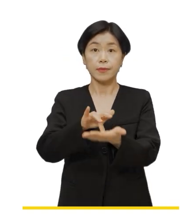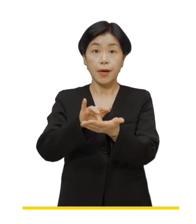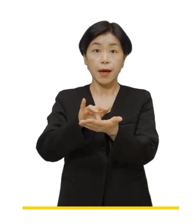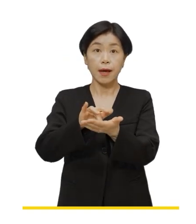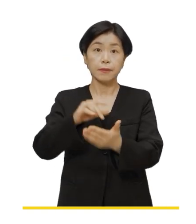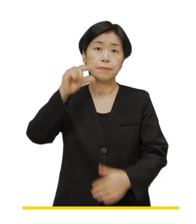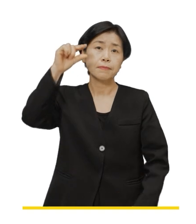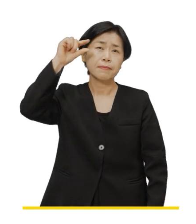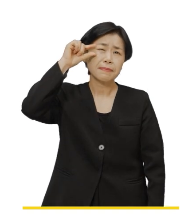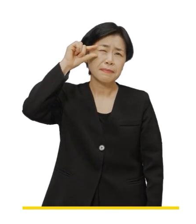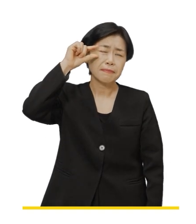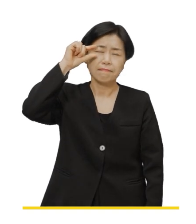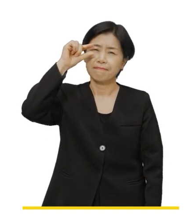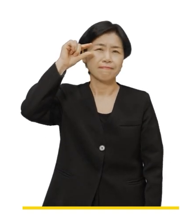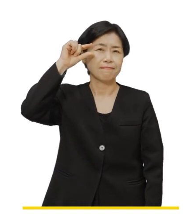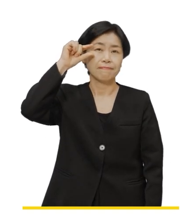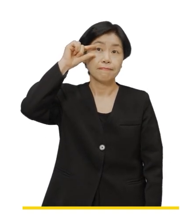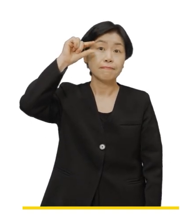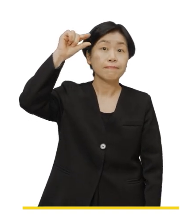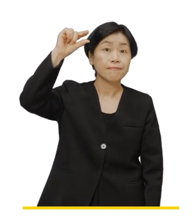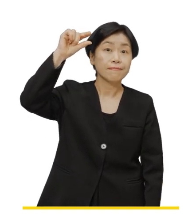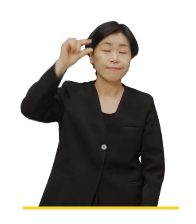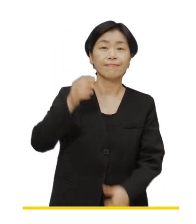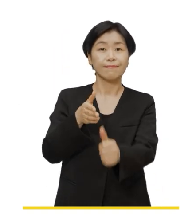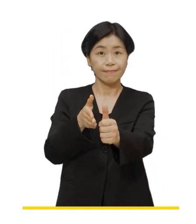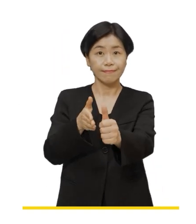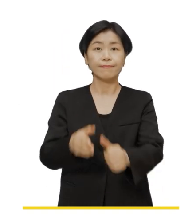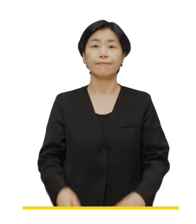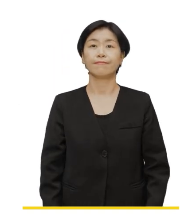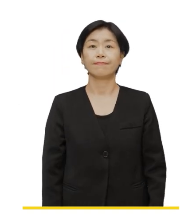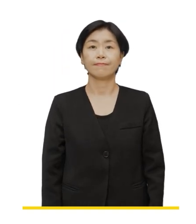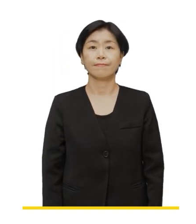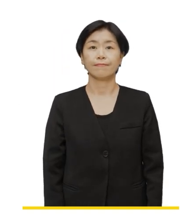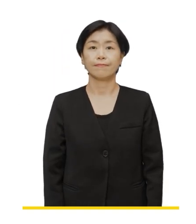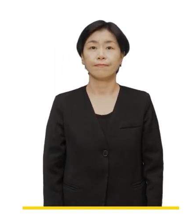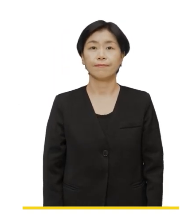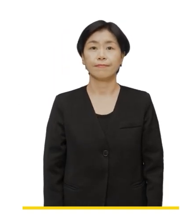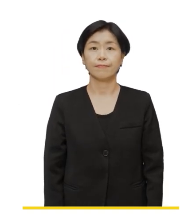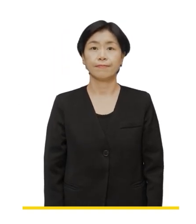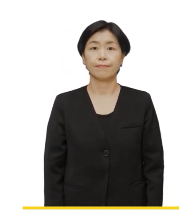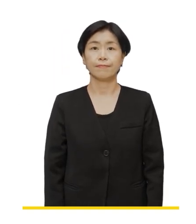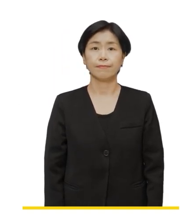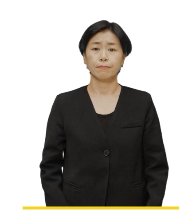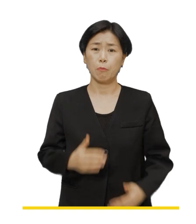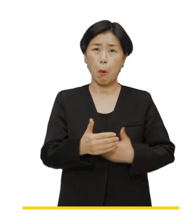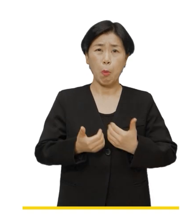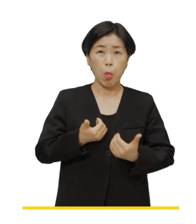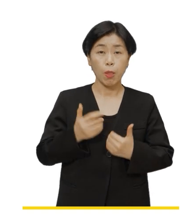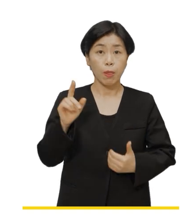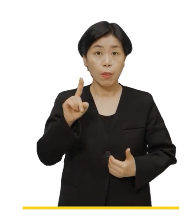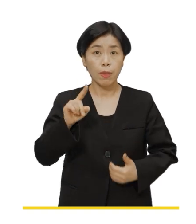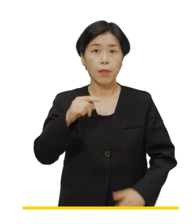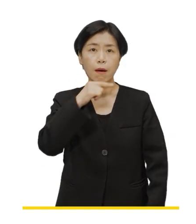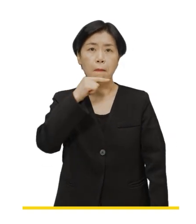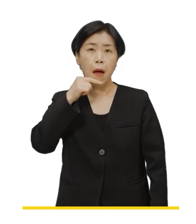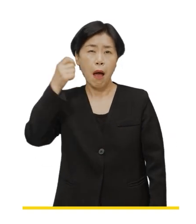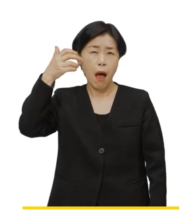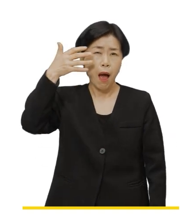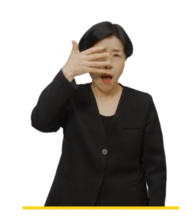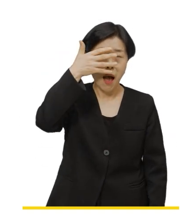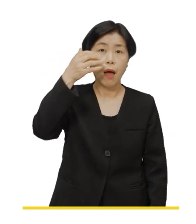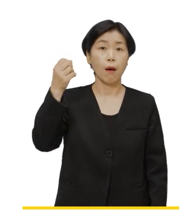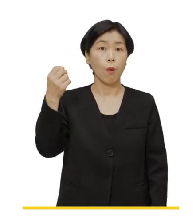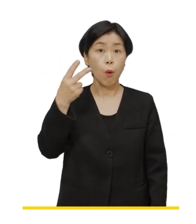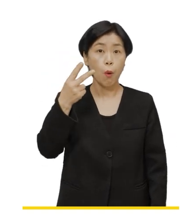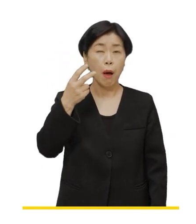안과용제가 나오는 입구 끝이 눈에 닿지 않게 조심하세요. 부작용으로 눈이 빨갛게